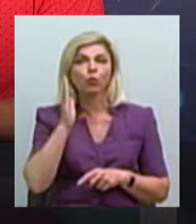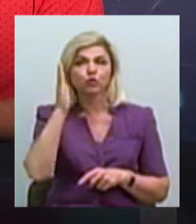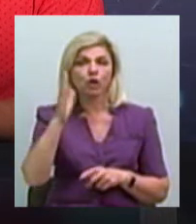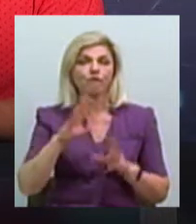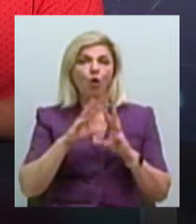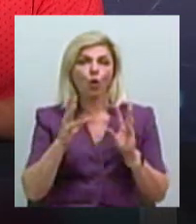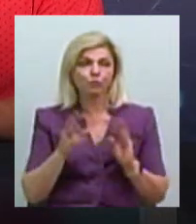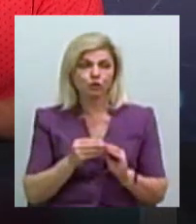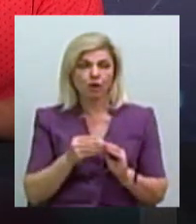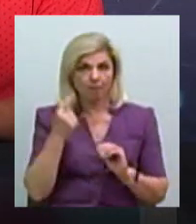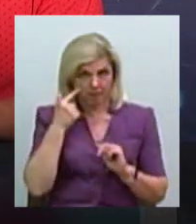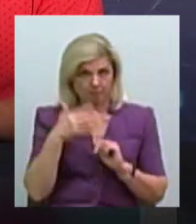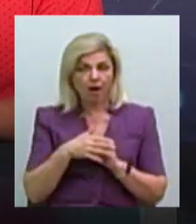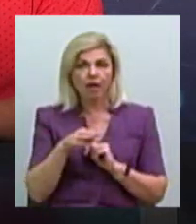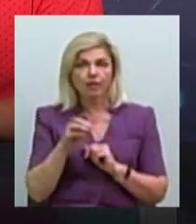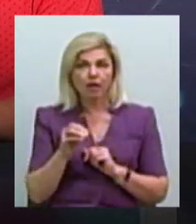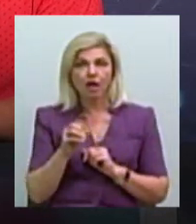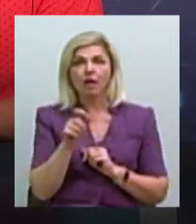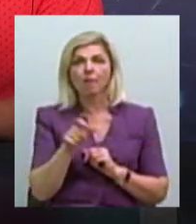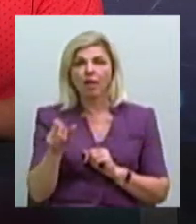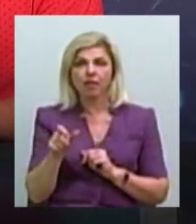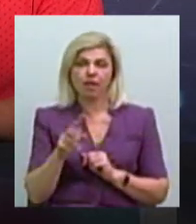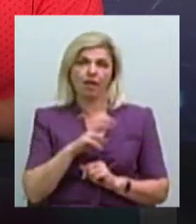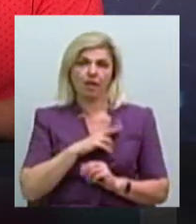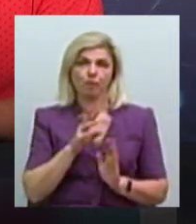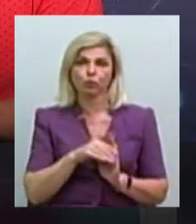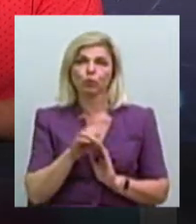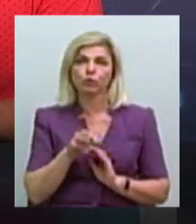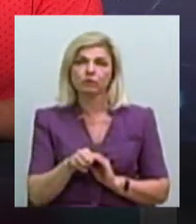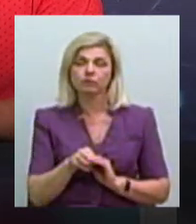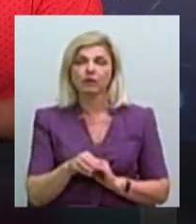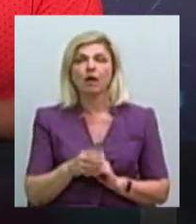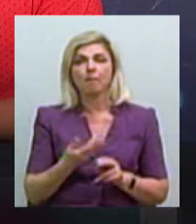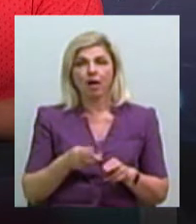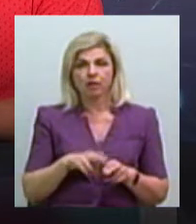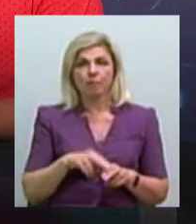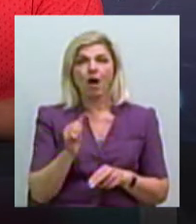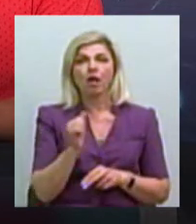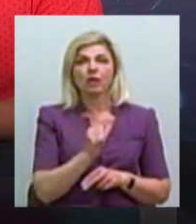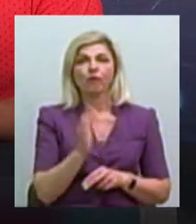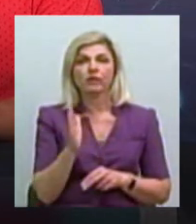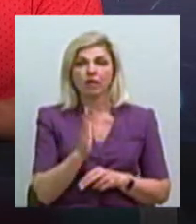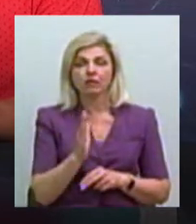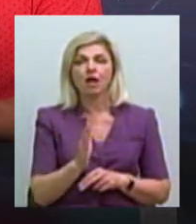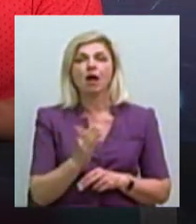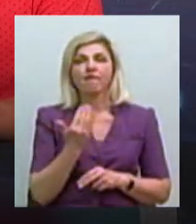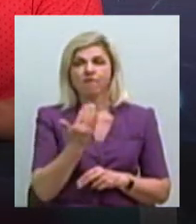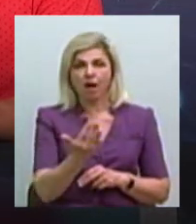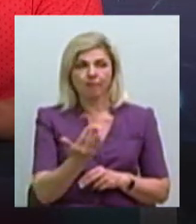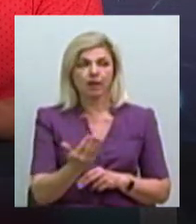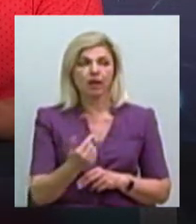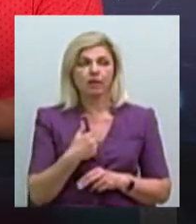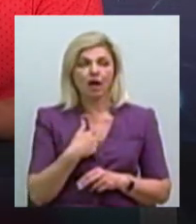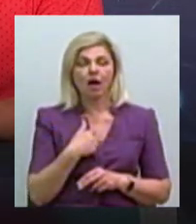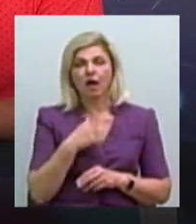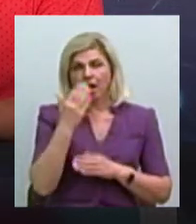вообще. Понимаете? Ребята гибнут. Поэтому, Анатолий Владимирович, прежде всего к вам. Я